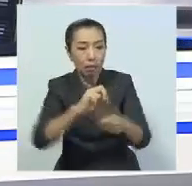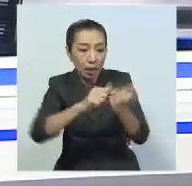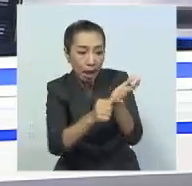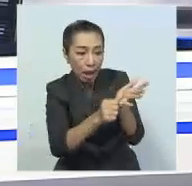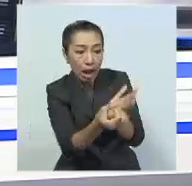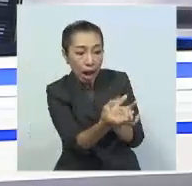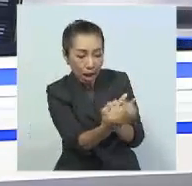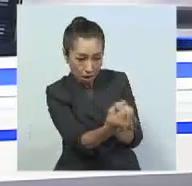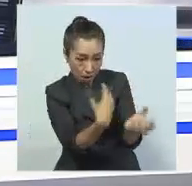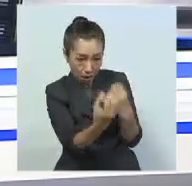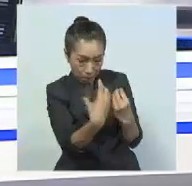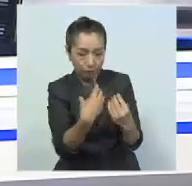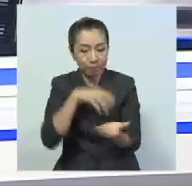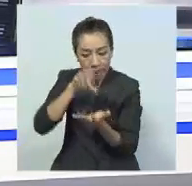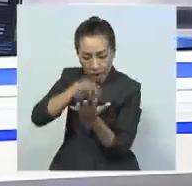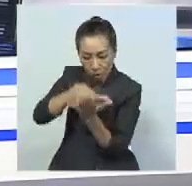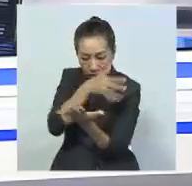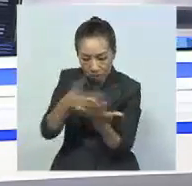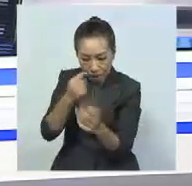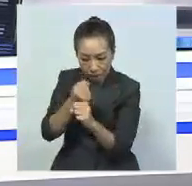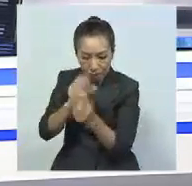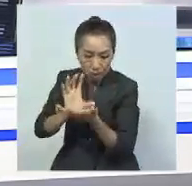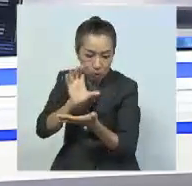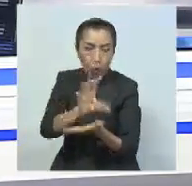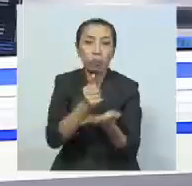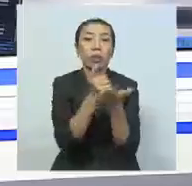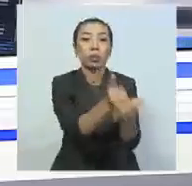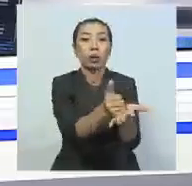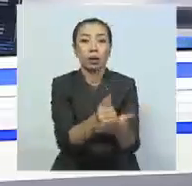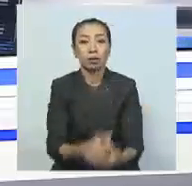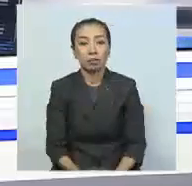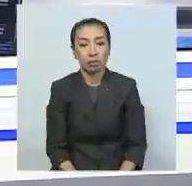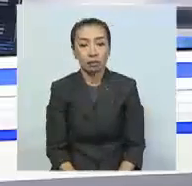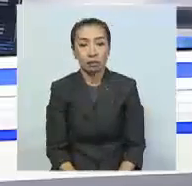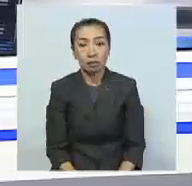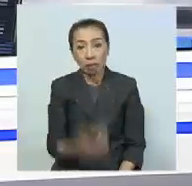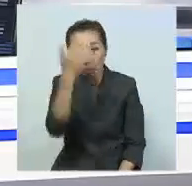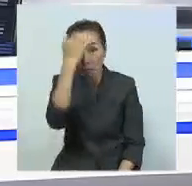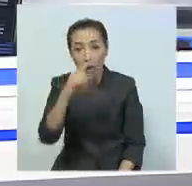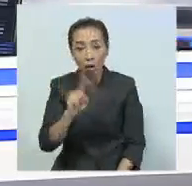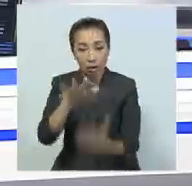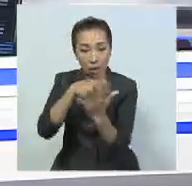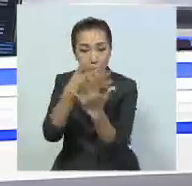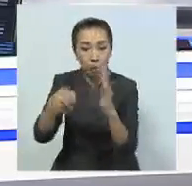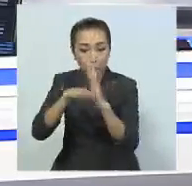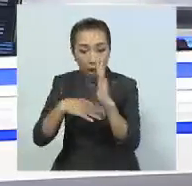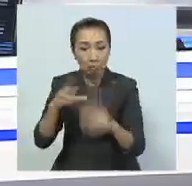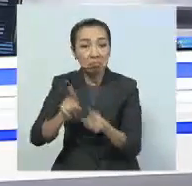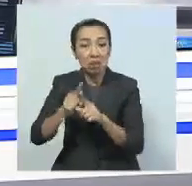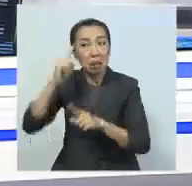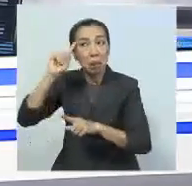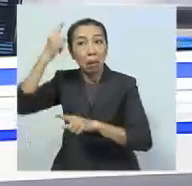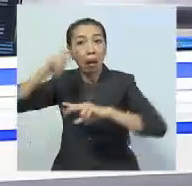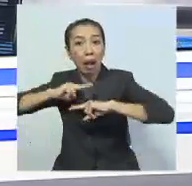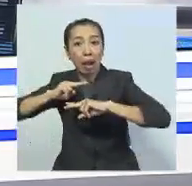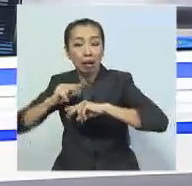แก้ไขปัญหาอะไรแล้วค่อยไปวางแผนจัดสรรนโยบายลงไปดูแลนะคะ ใช่เพราะว่าการที่นำนโยบายจากส่วนกลางลงไปในแต่